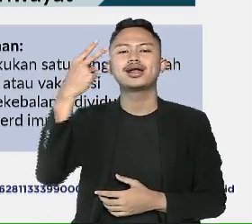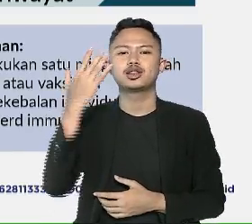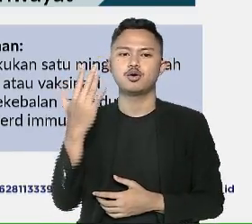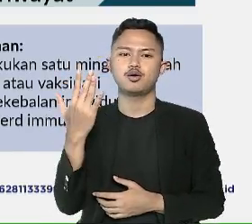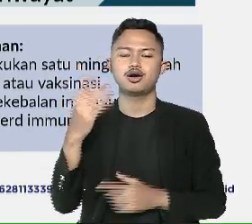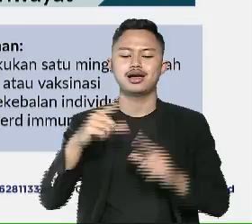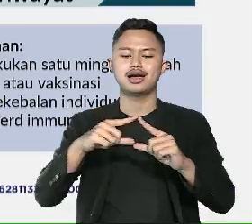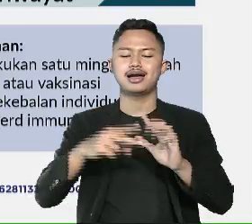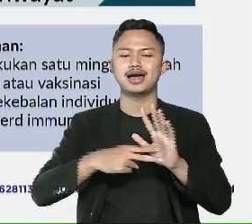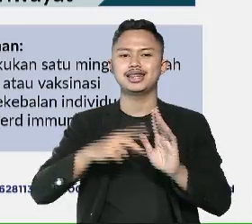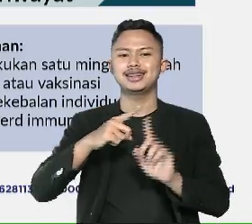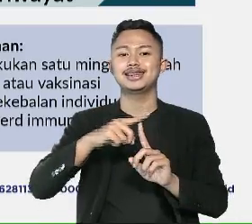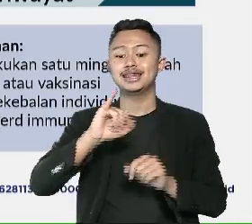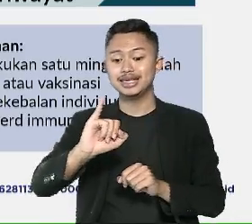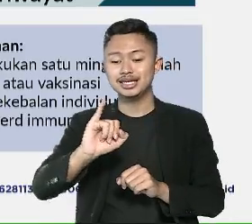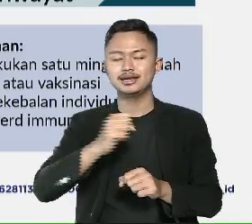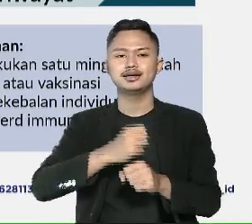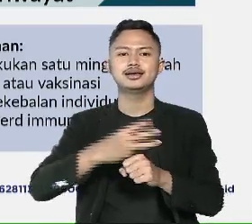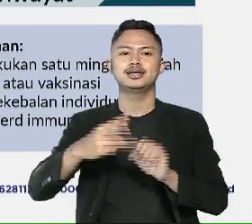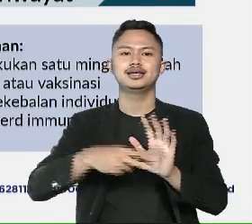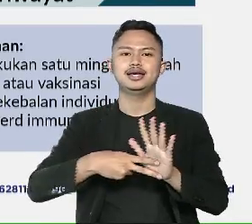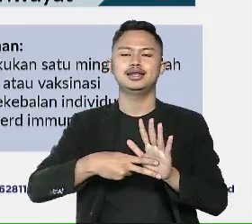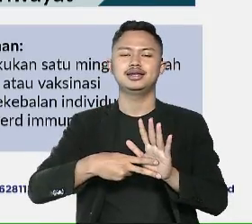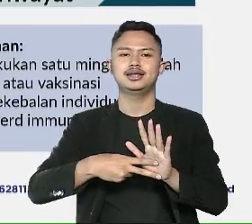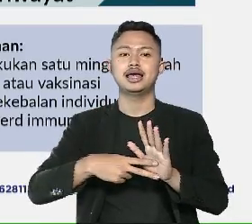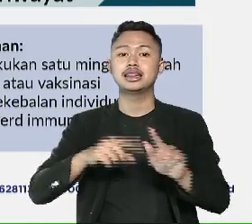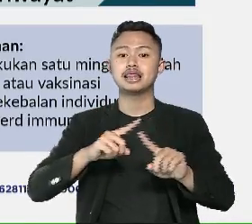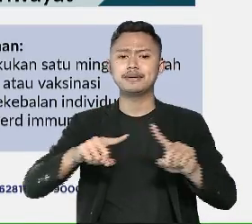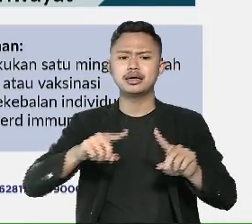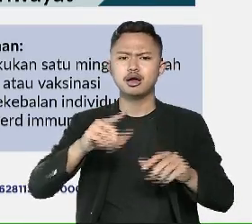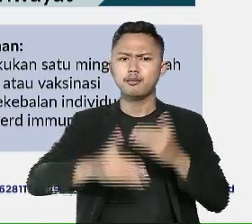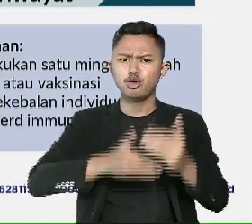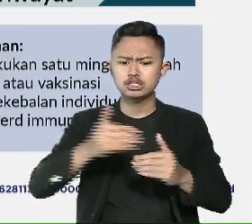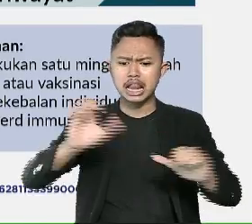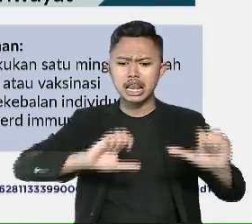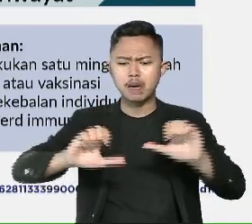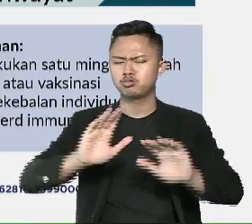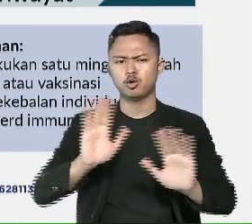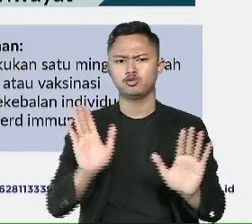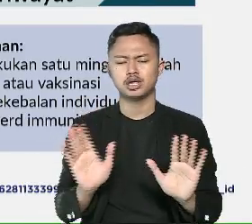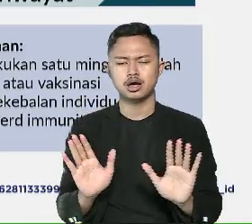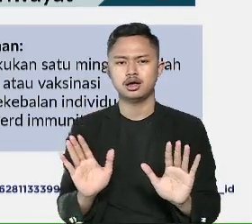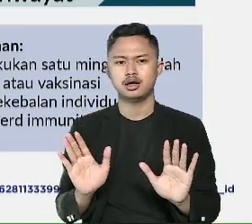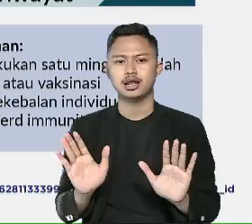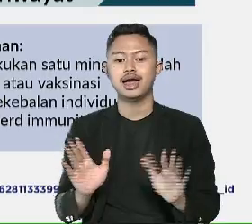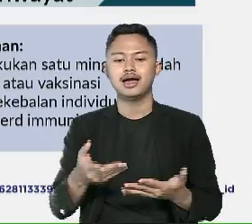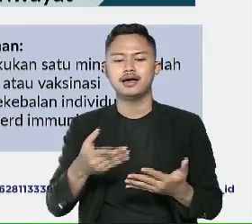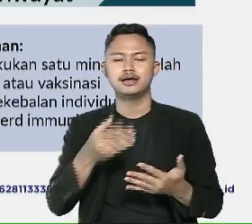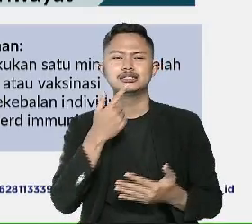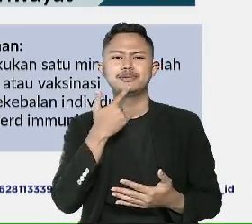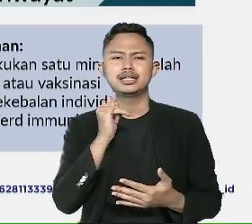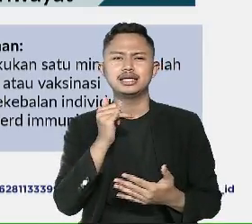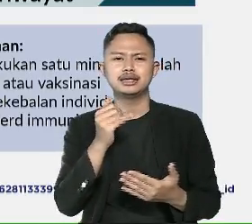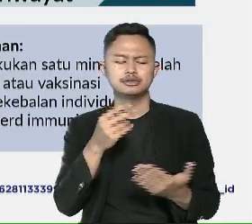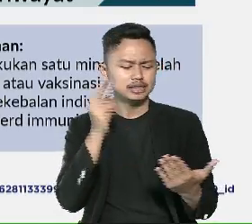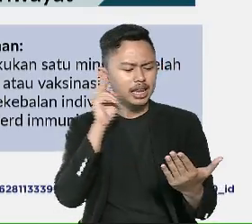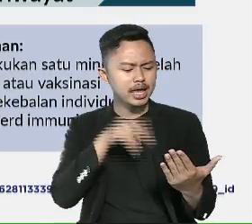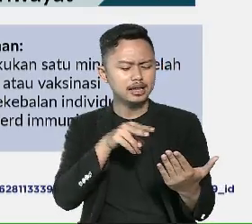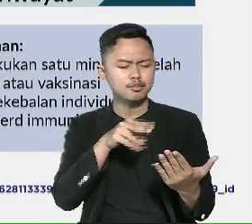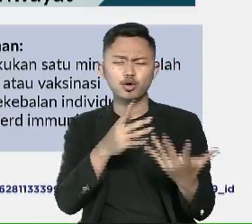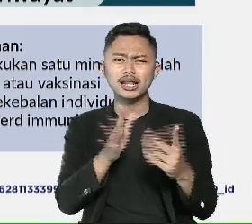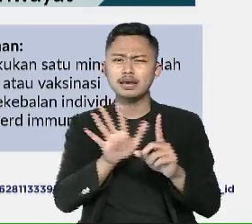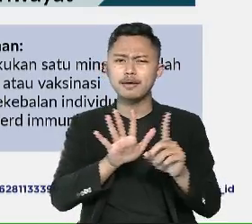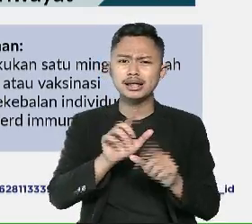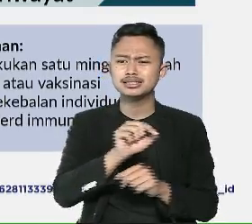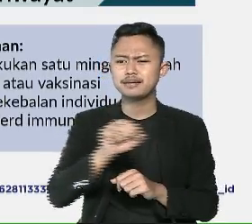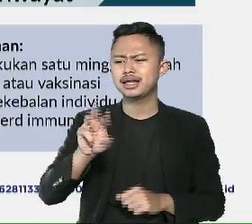antigen. Metode testing ini tidak membutuhkan pemrosesan di laboratorium dan hasilnya dapat sekitar 15